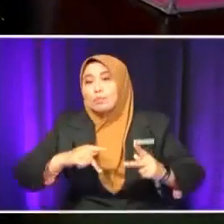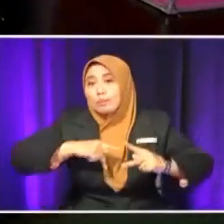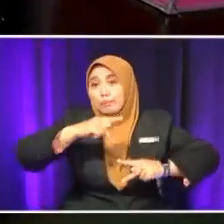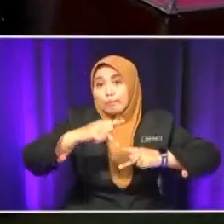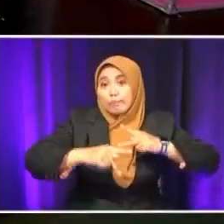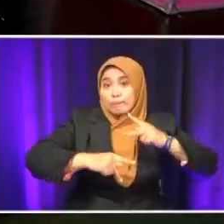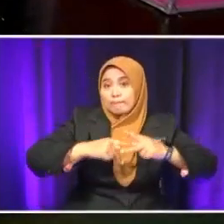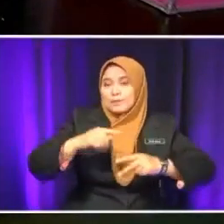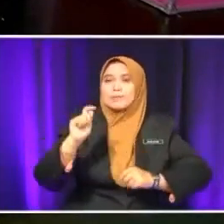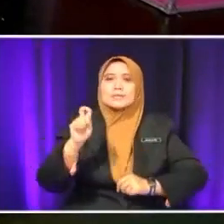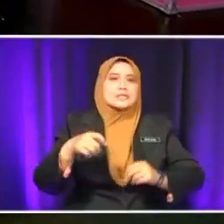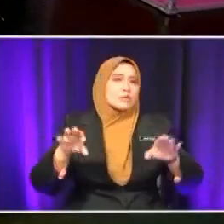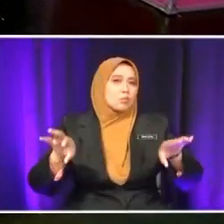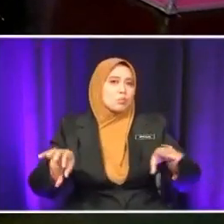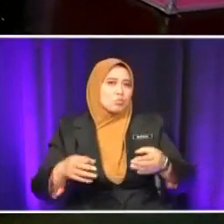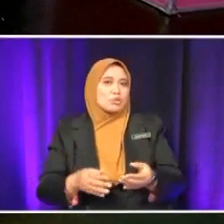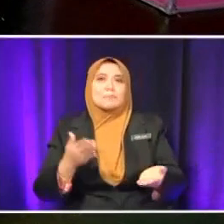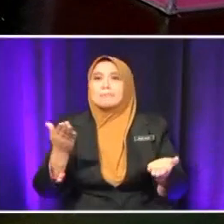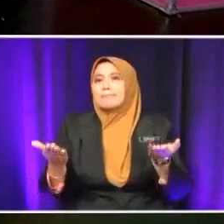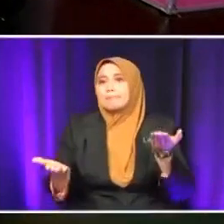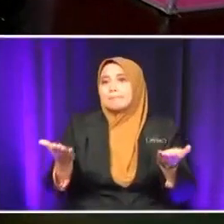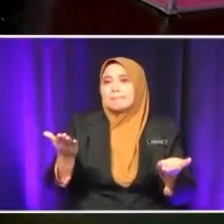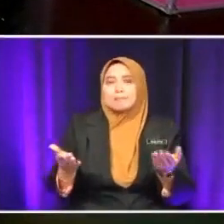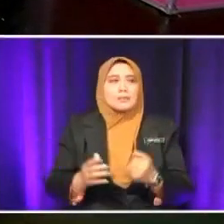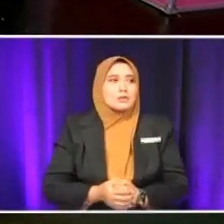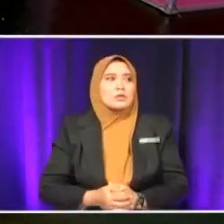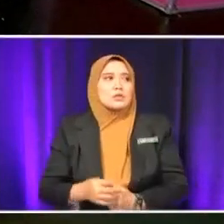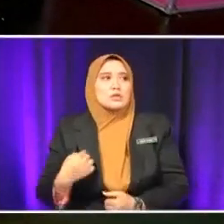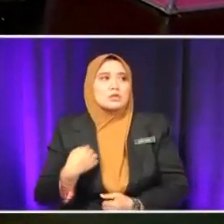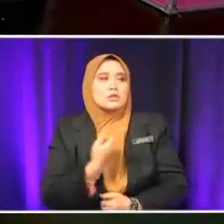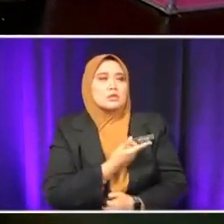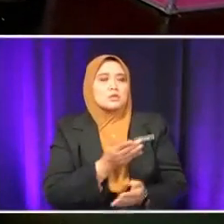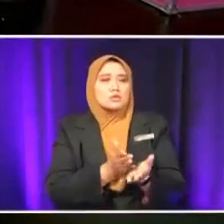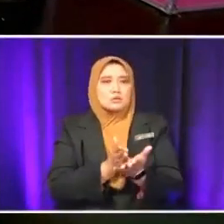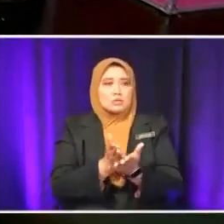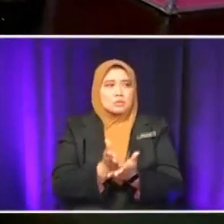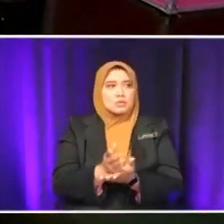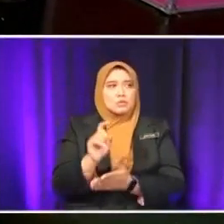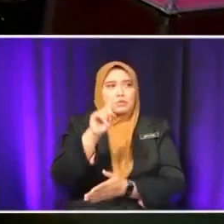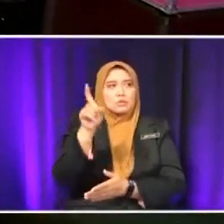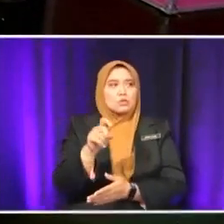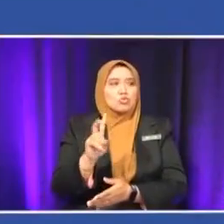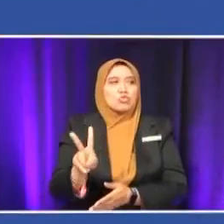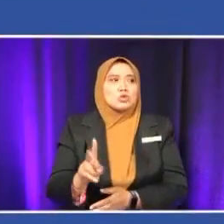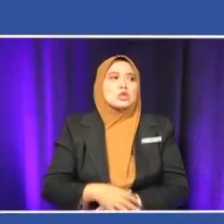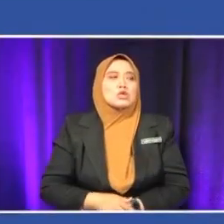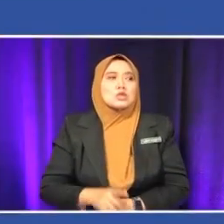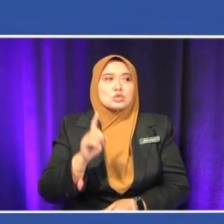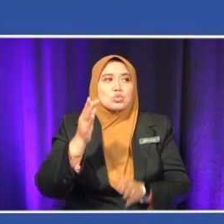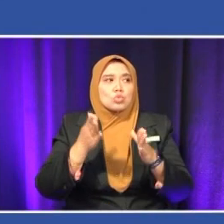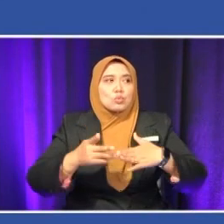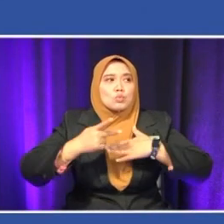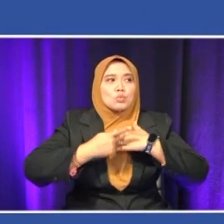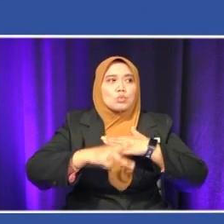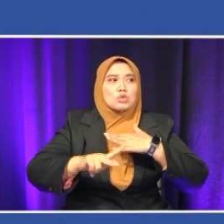dulu. Okey. Jadi seterusnya kita ada soalan yang kedua. Okey, seorang postman sedang merangka perjalanannya